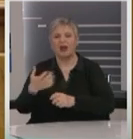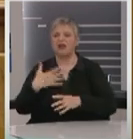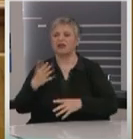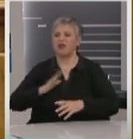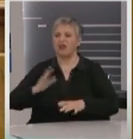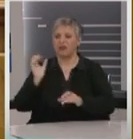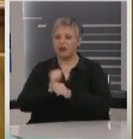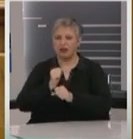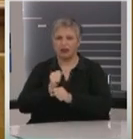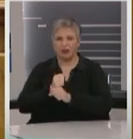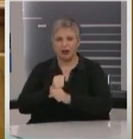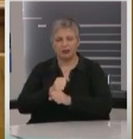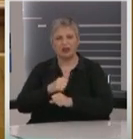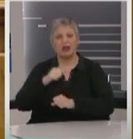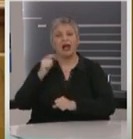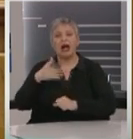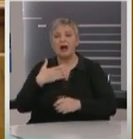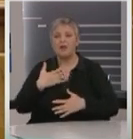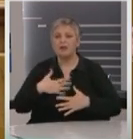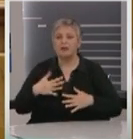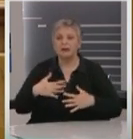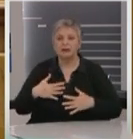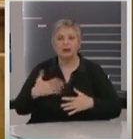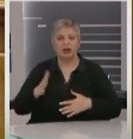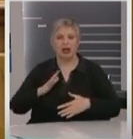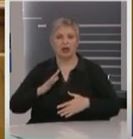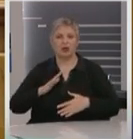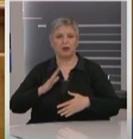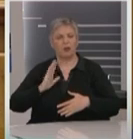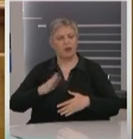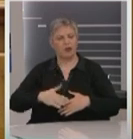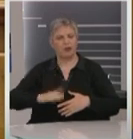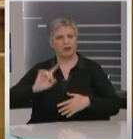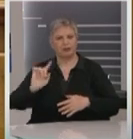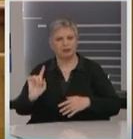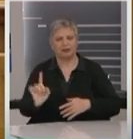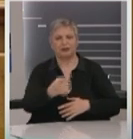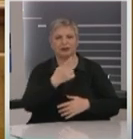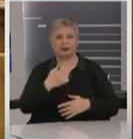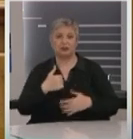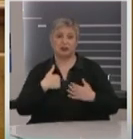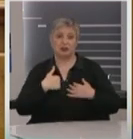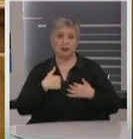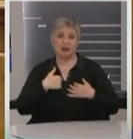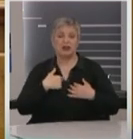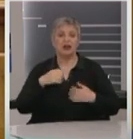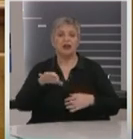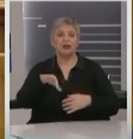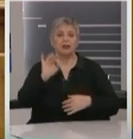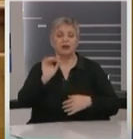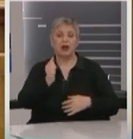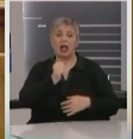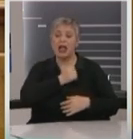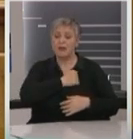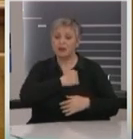λαού, μπορεί να κάνει θαύματα. Εμείς, κυρίες και κύριοι βουλευτές, έχουμε επιλέξει να εμπιστευτούμε τους